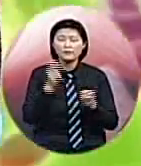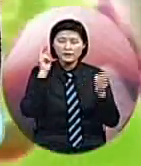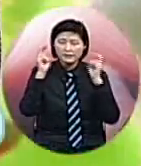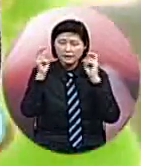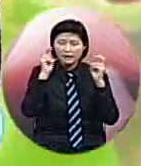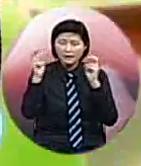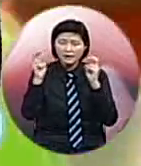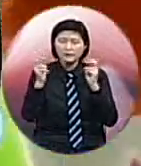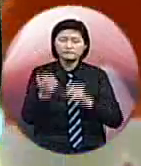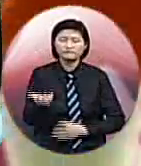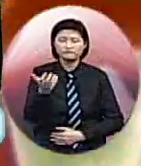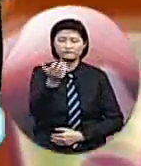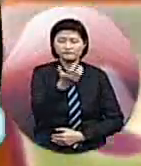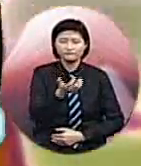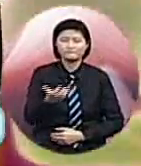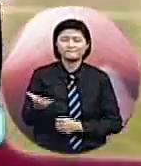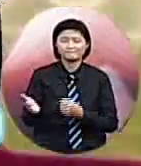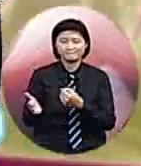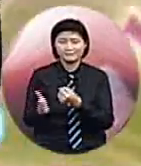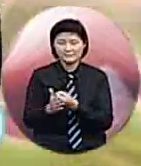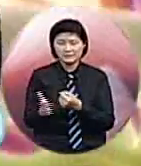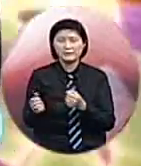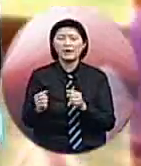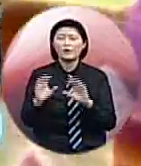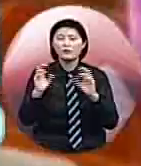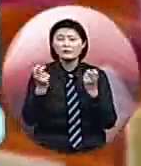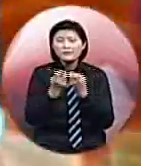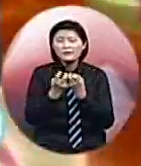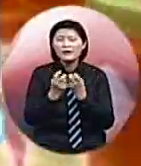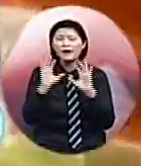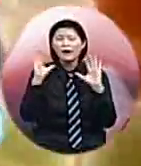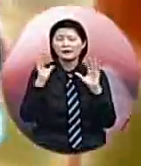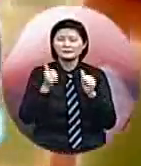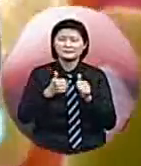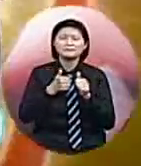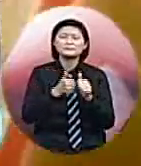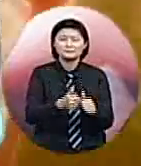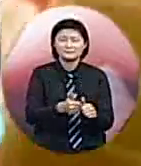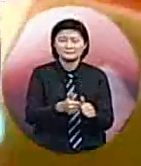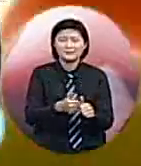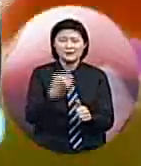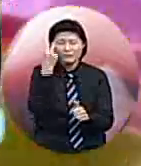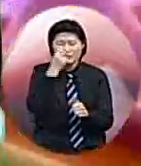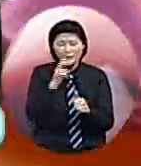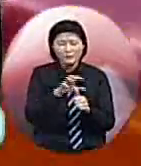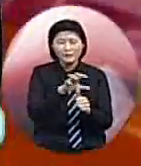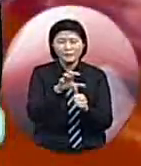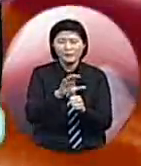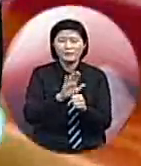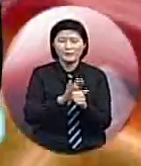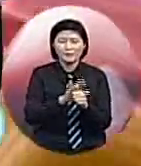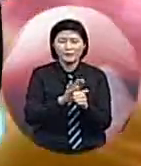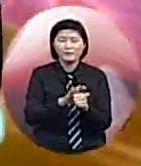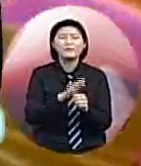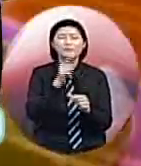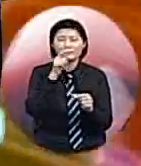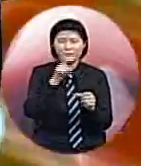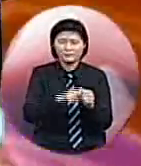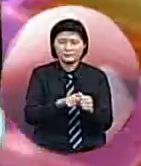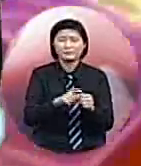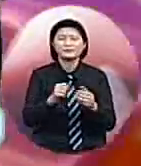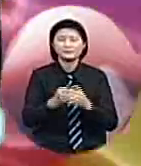자꾸 움직여갖고 예. 예 애들 따라 이렇게 다니고 있습니다. 애들 보살펴 주시라고 네, 어머니는. 뒷바라지